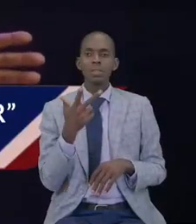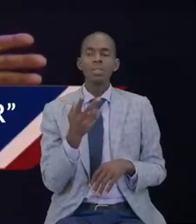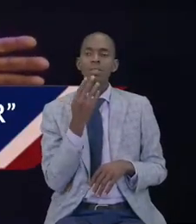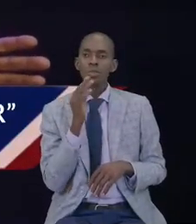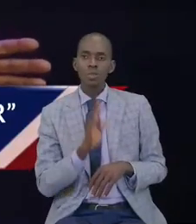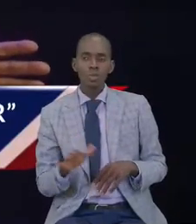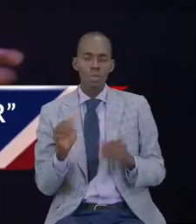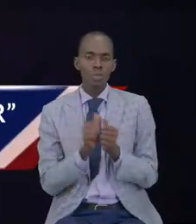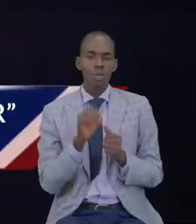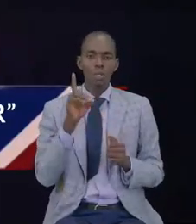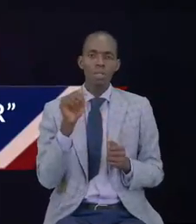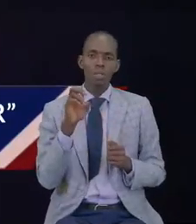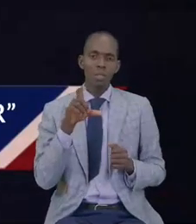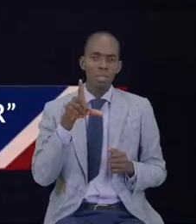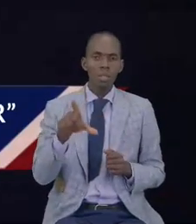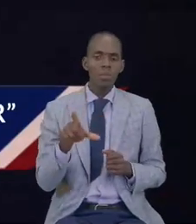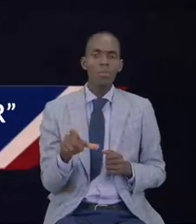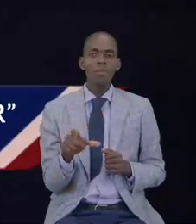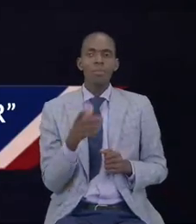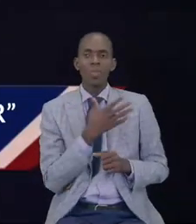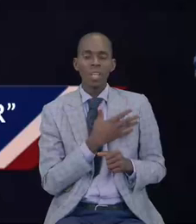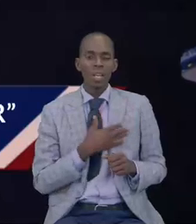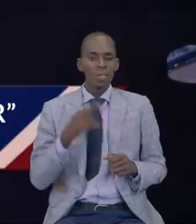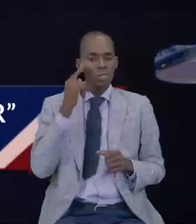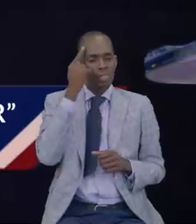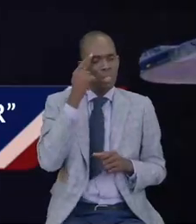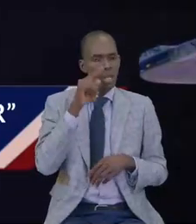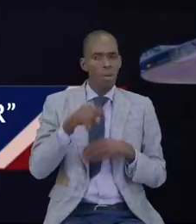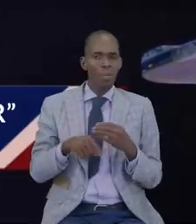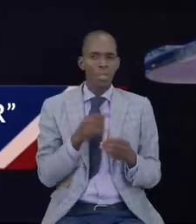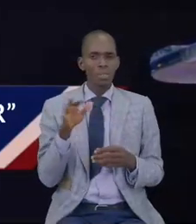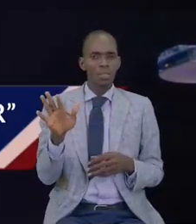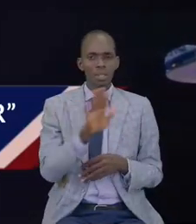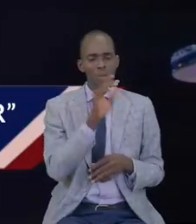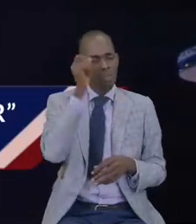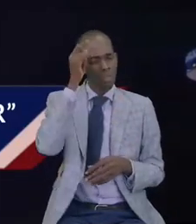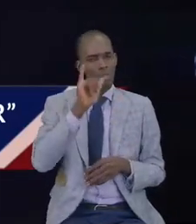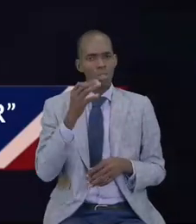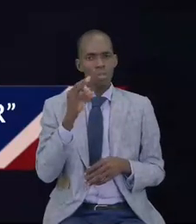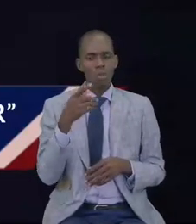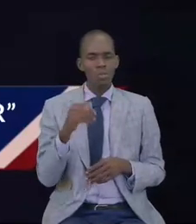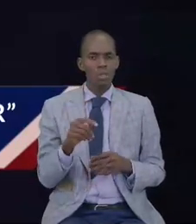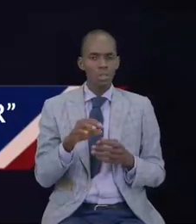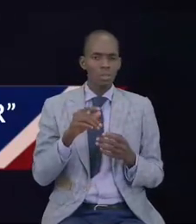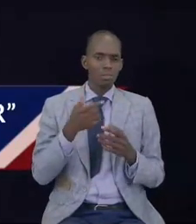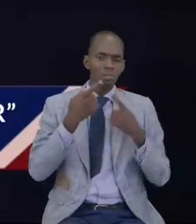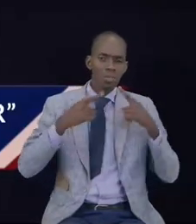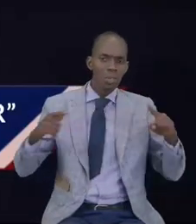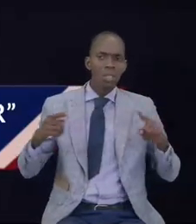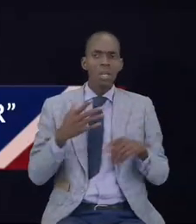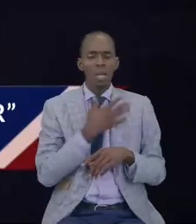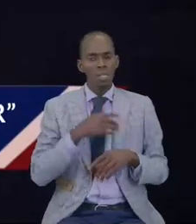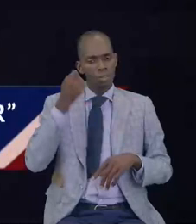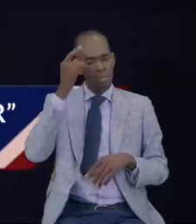Babylone dans la captivité, et vous pensez à leur compréhension de la langue, à leur compréhension des